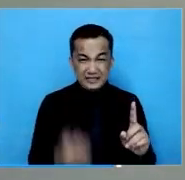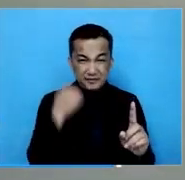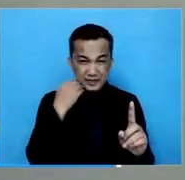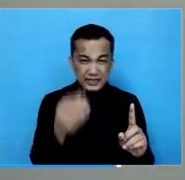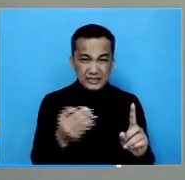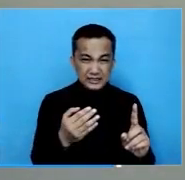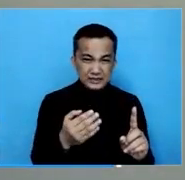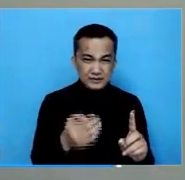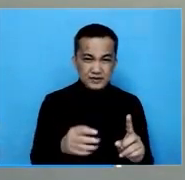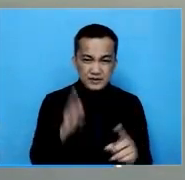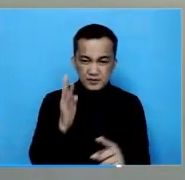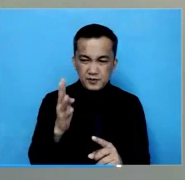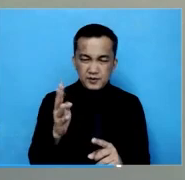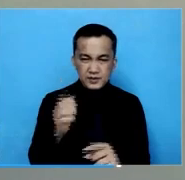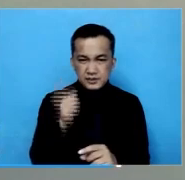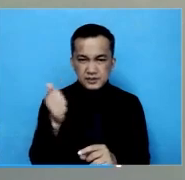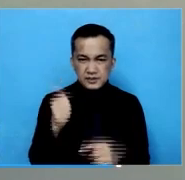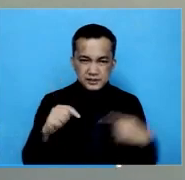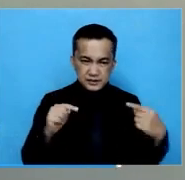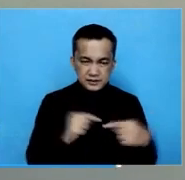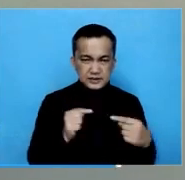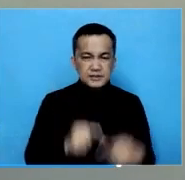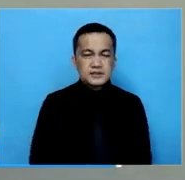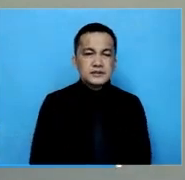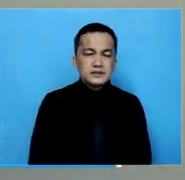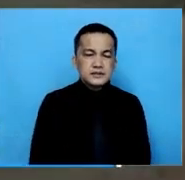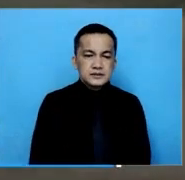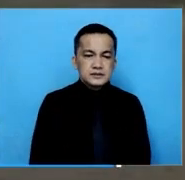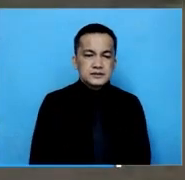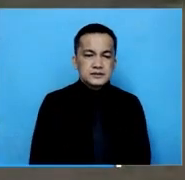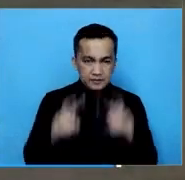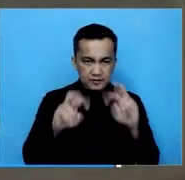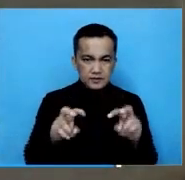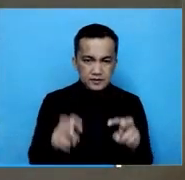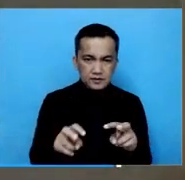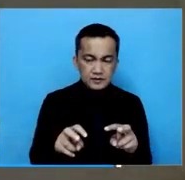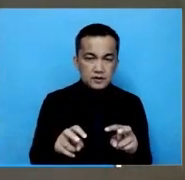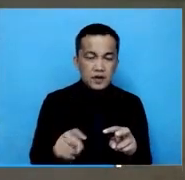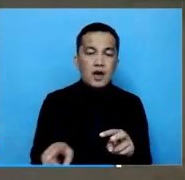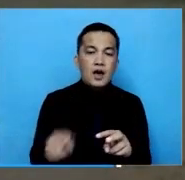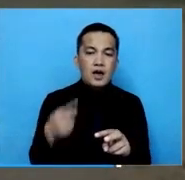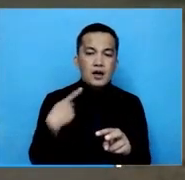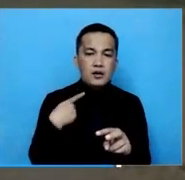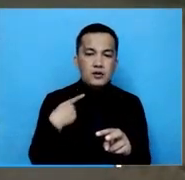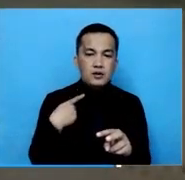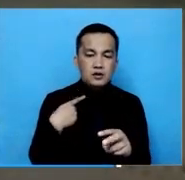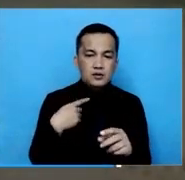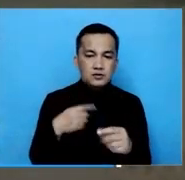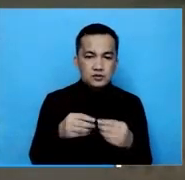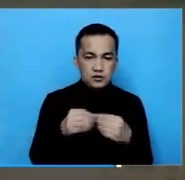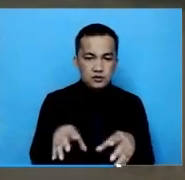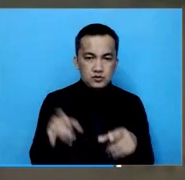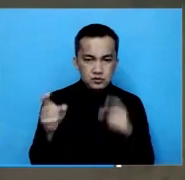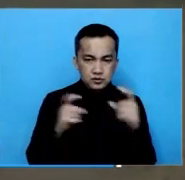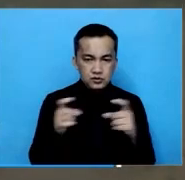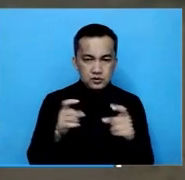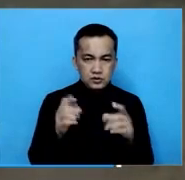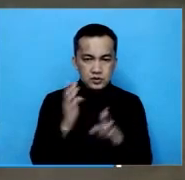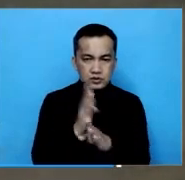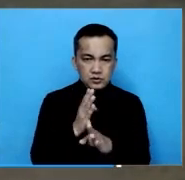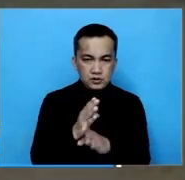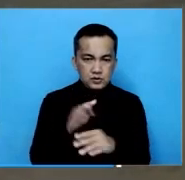habang 40 iba pa ang sugatan. Sa investigasyon, lumalabas na nawala ng kontrol ang bus sa gitna ng